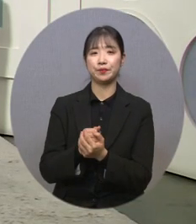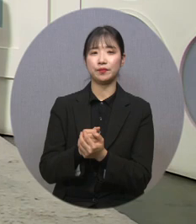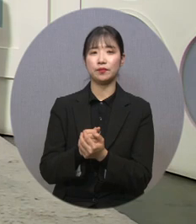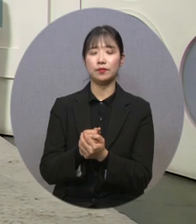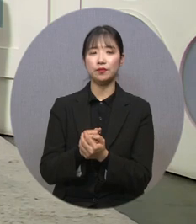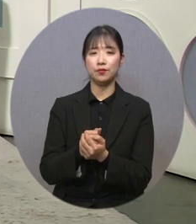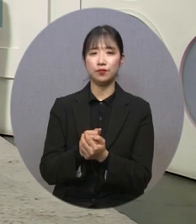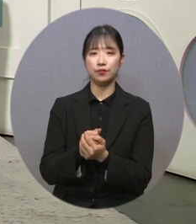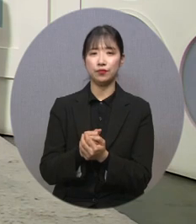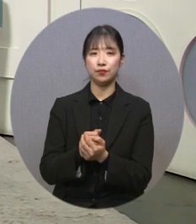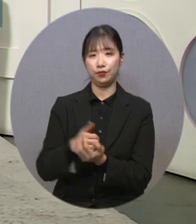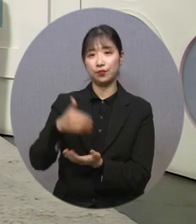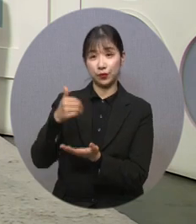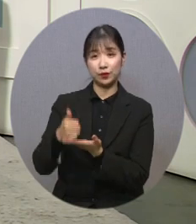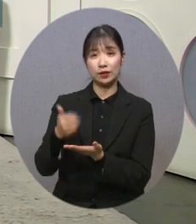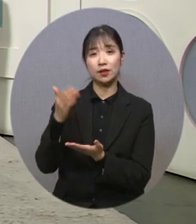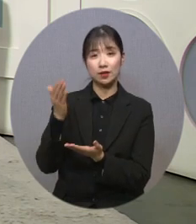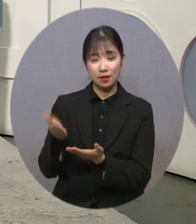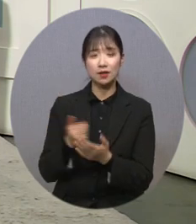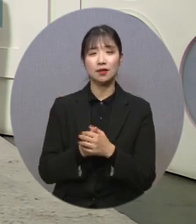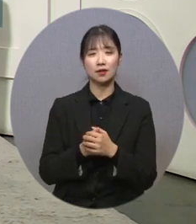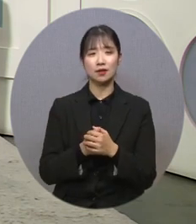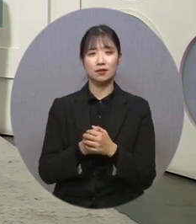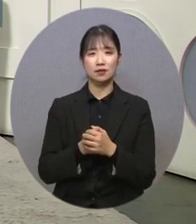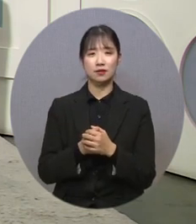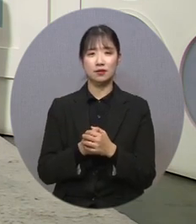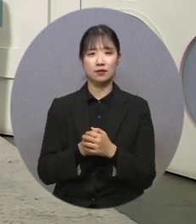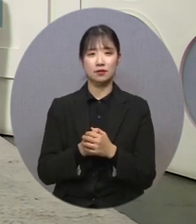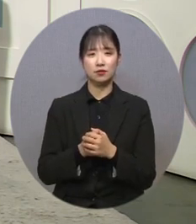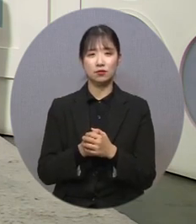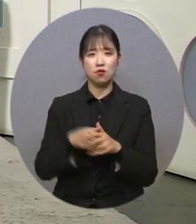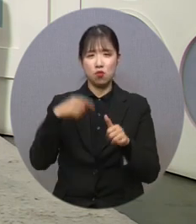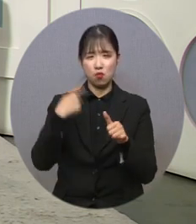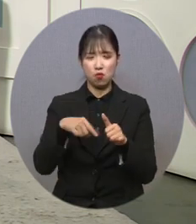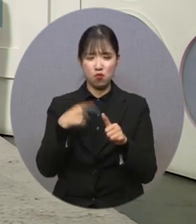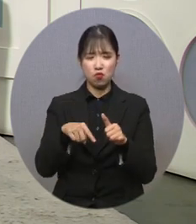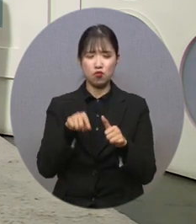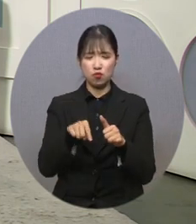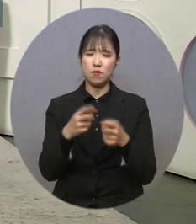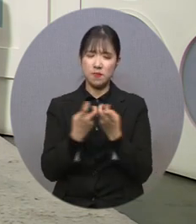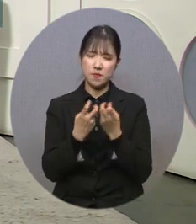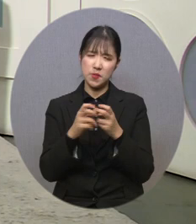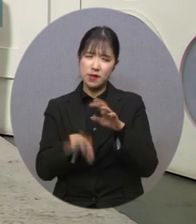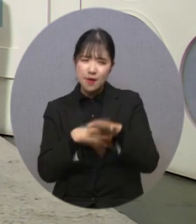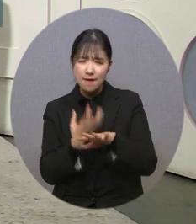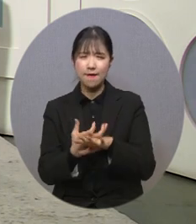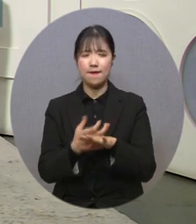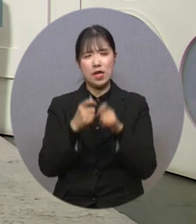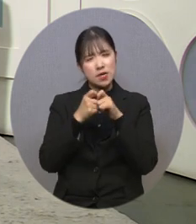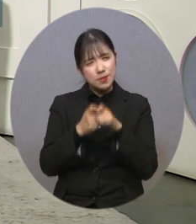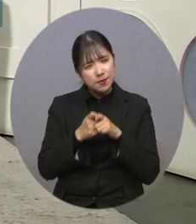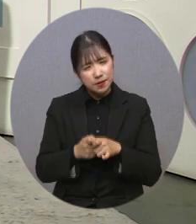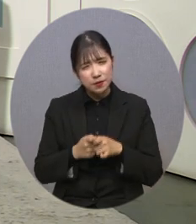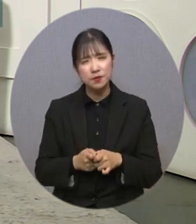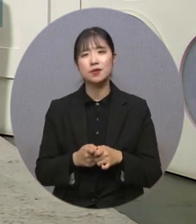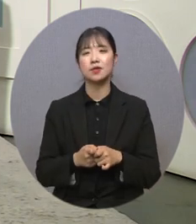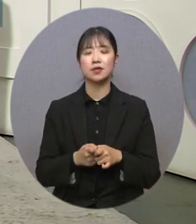그렇게 총장님 자신이 아주 디테일하게 교육